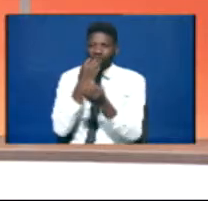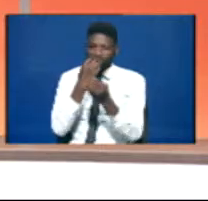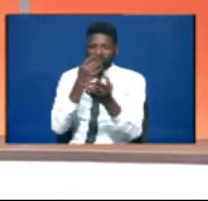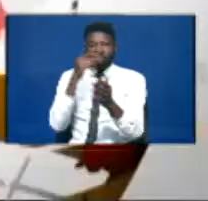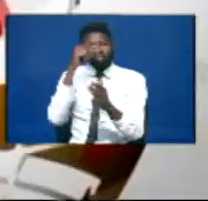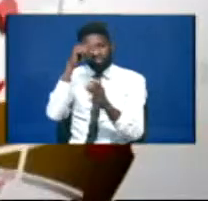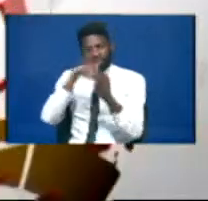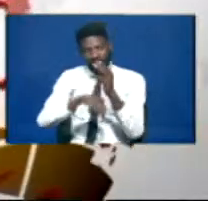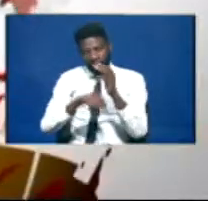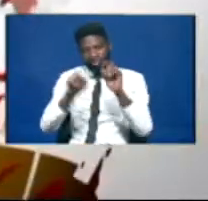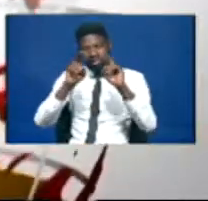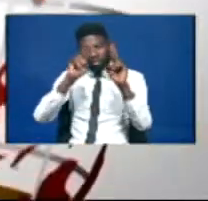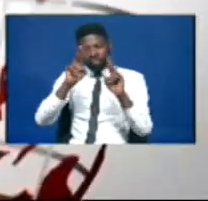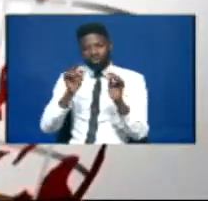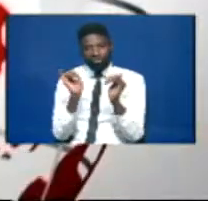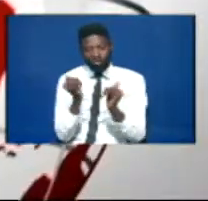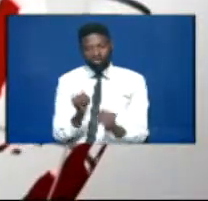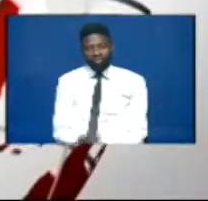za kimataifa.